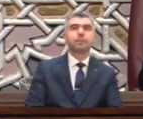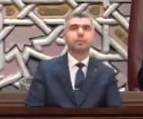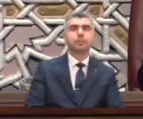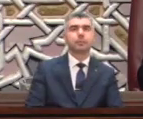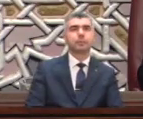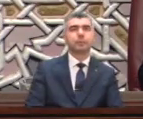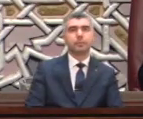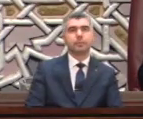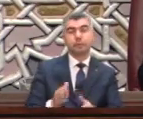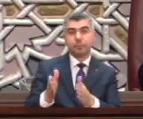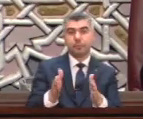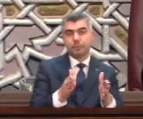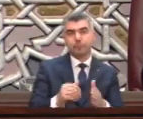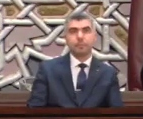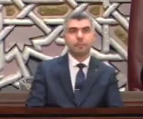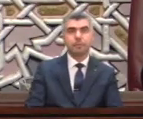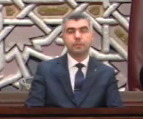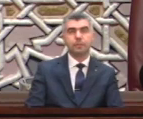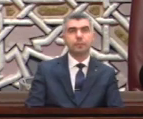السيد النائب المحترم